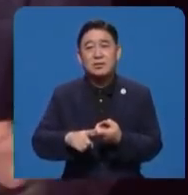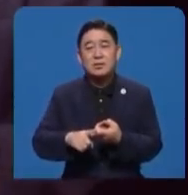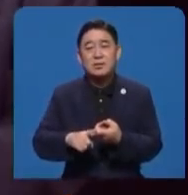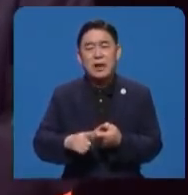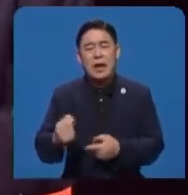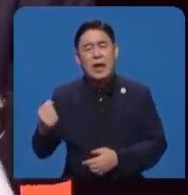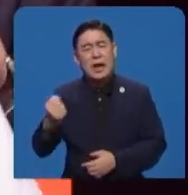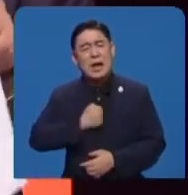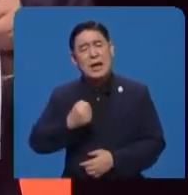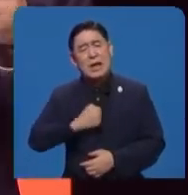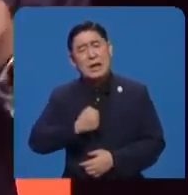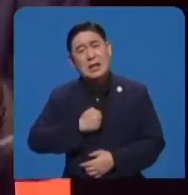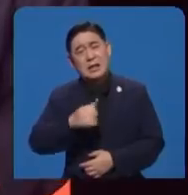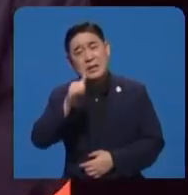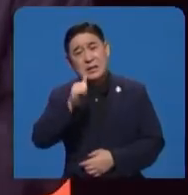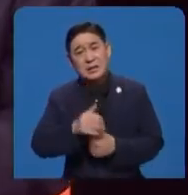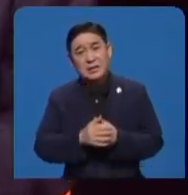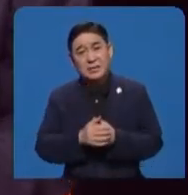지금 답답하거든요.